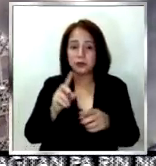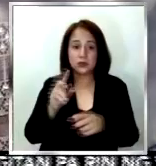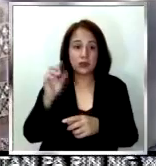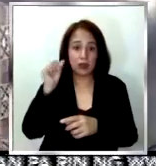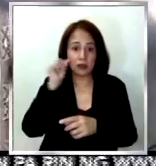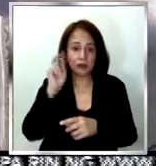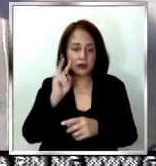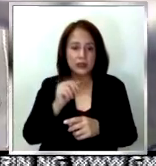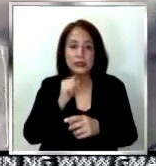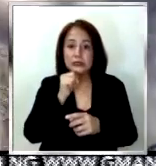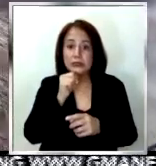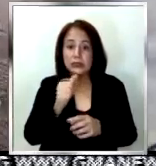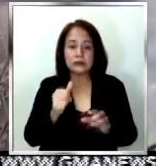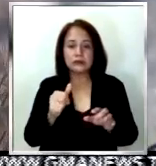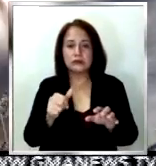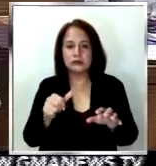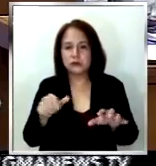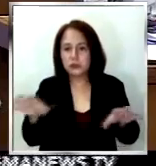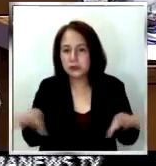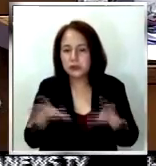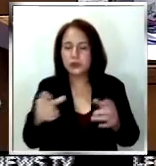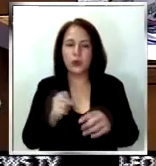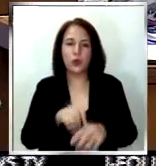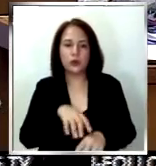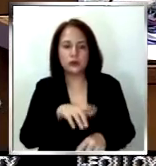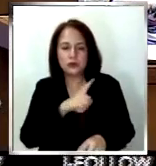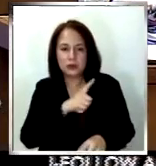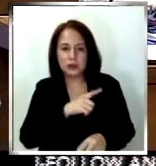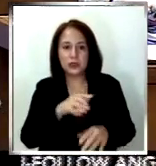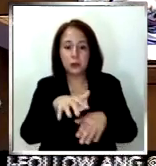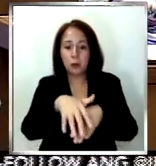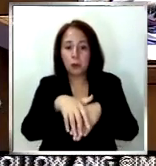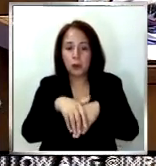tamad siya. Ang sabi niya, tahimik lang siyang nagtatrabaho.